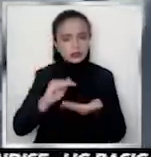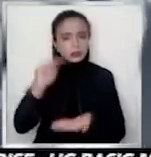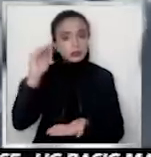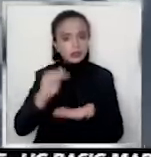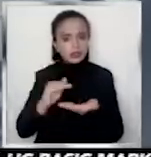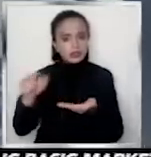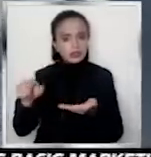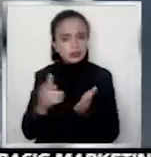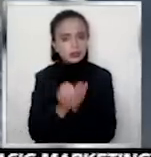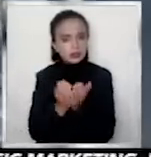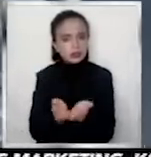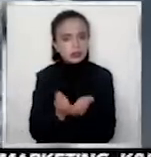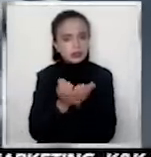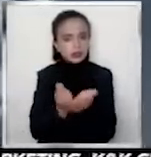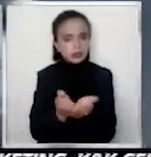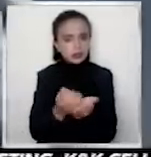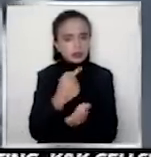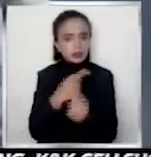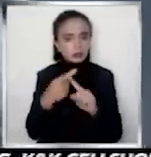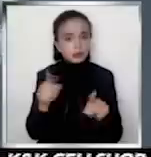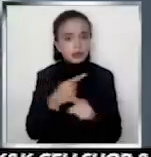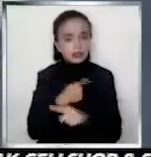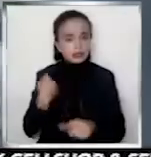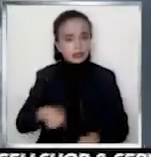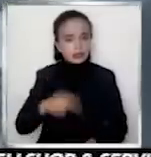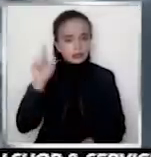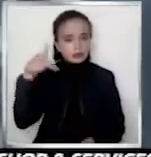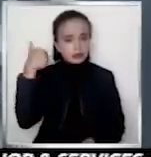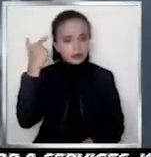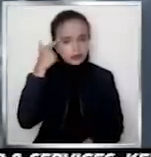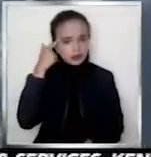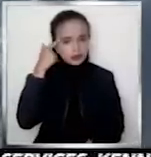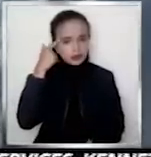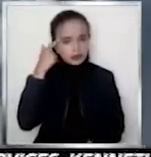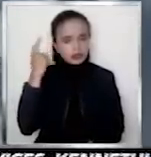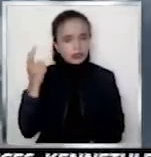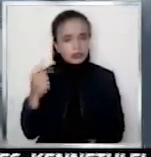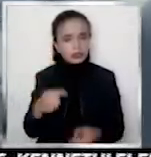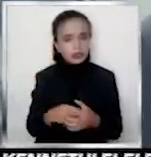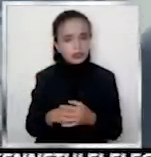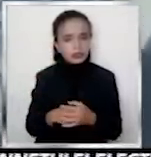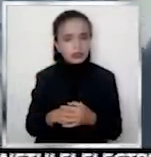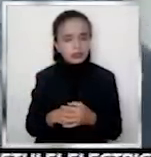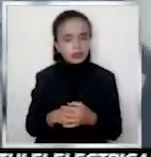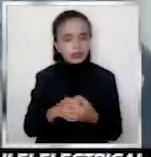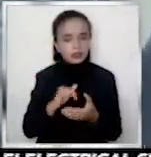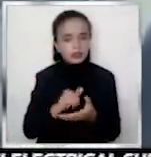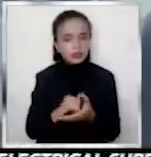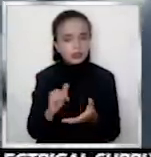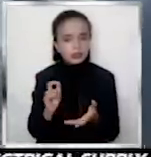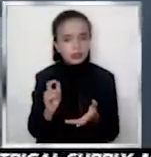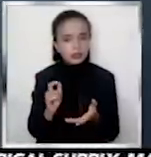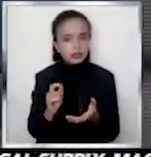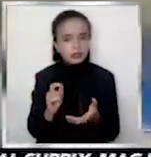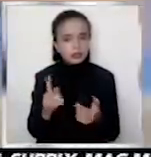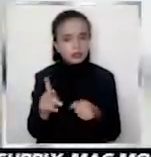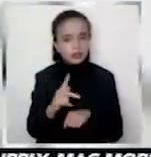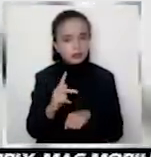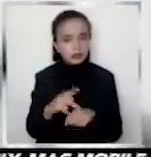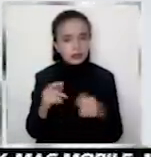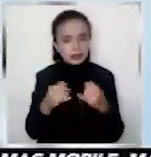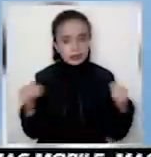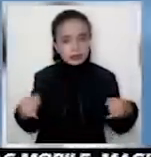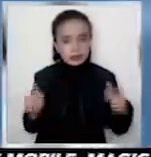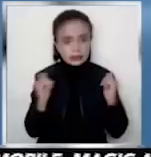militia, but for the Chinese government vessels, particularly China Coast Guard vessel and the Malay Navy vessel, until now they are